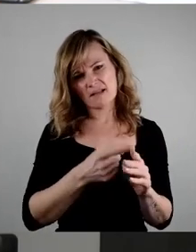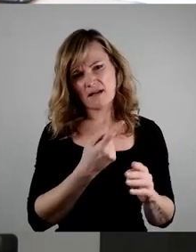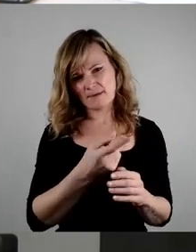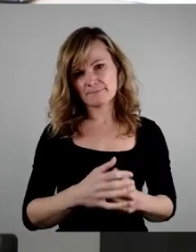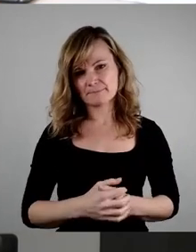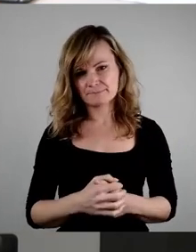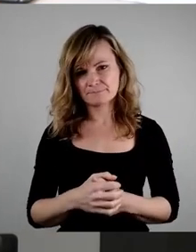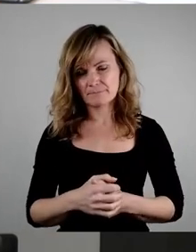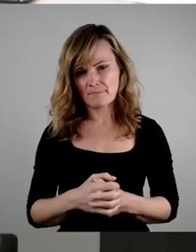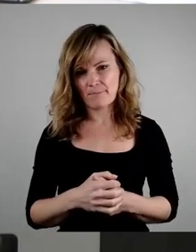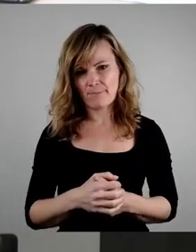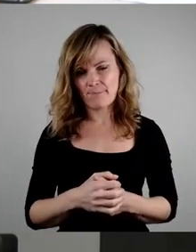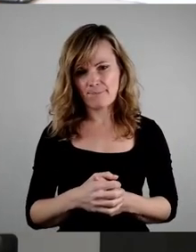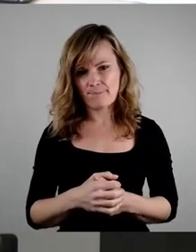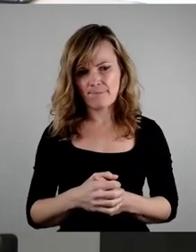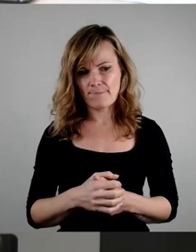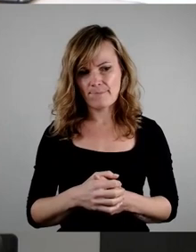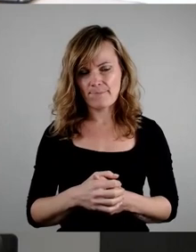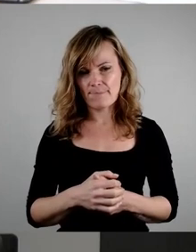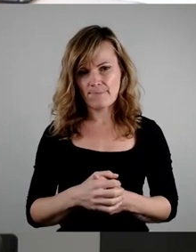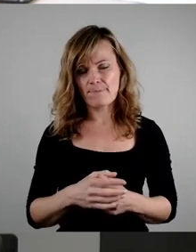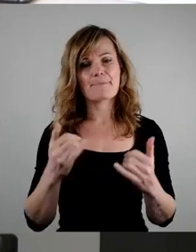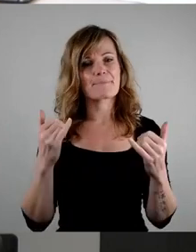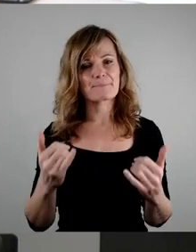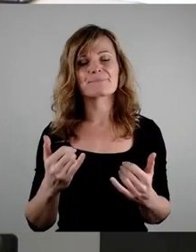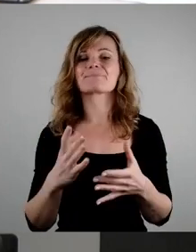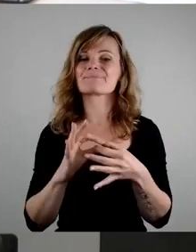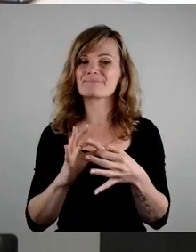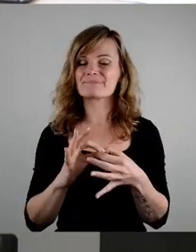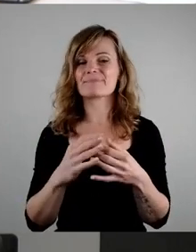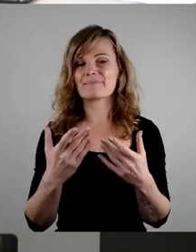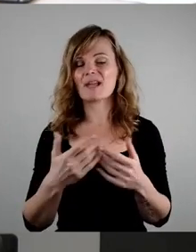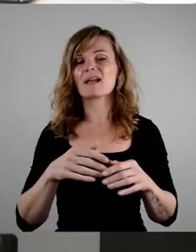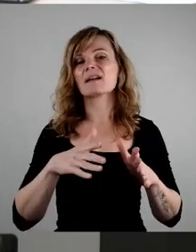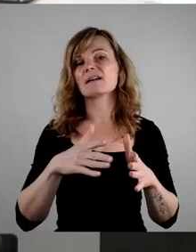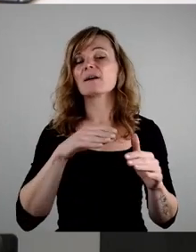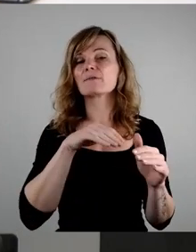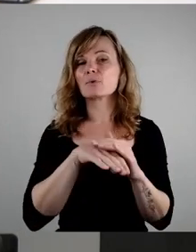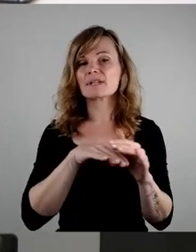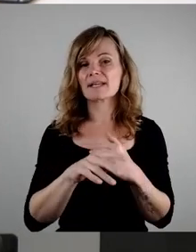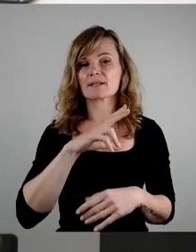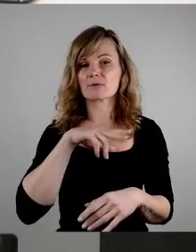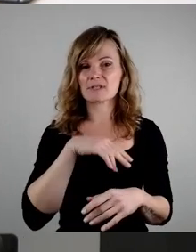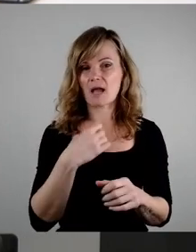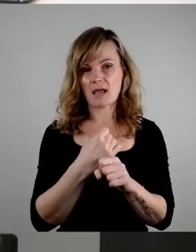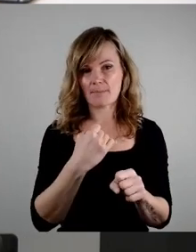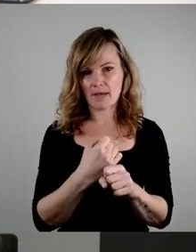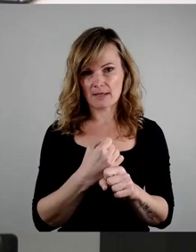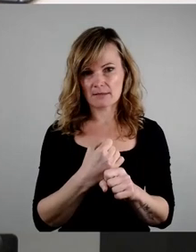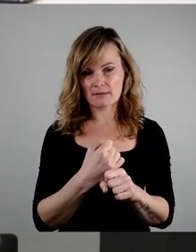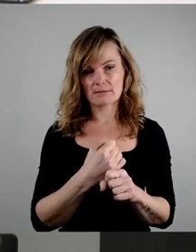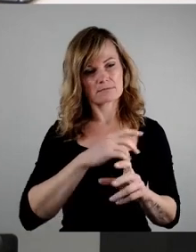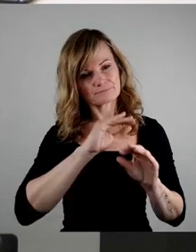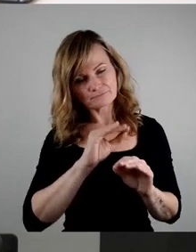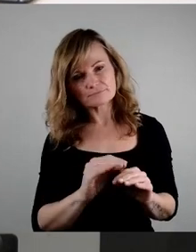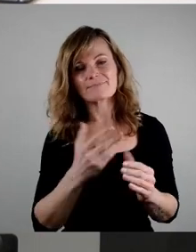sind. Diese derzeitige Ausgestaltung der sogenannten Flüchtlingssozialarbeit ist eine freiwillige Leistung der